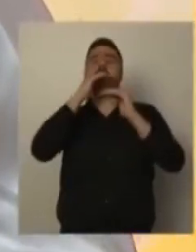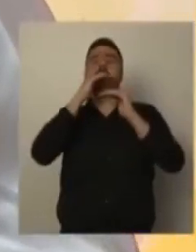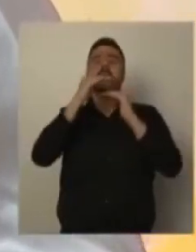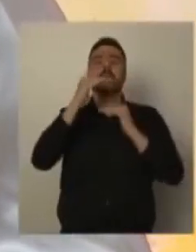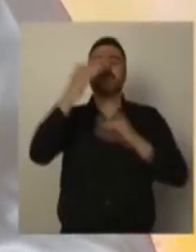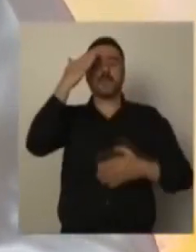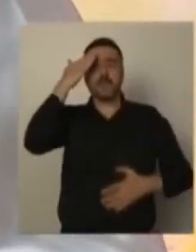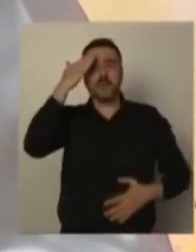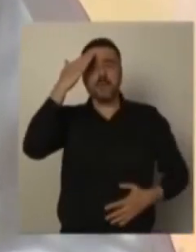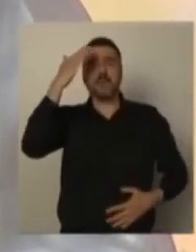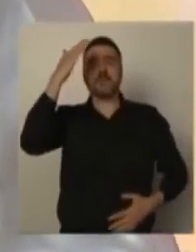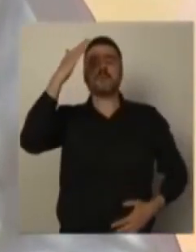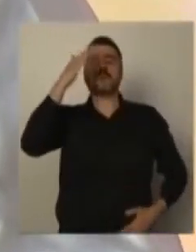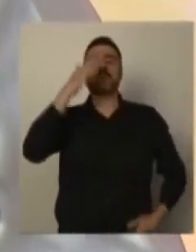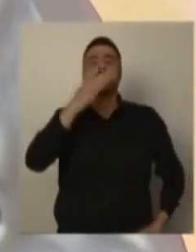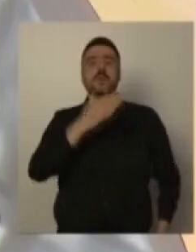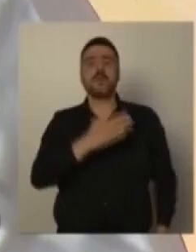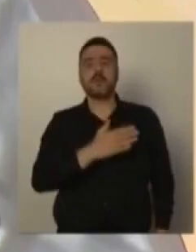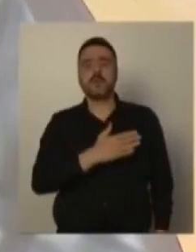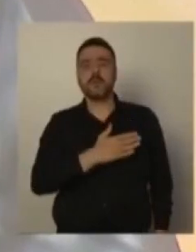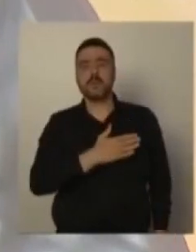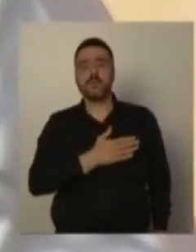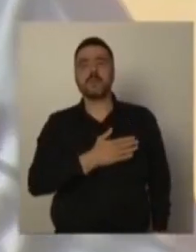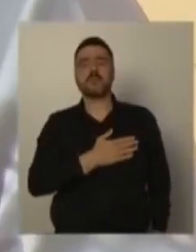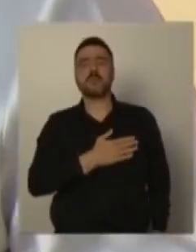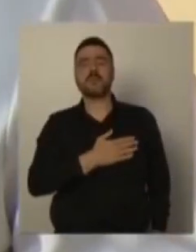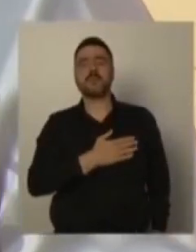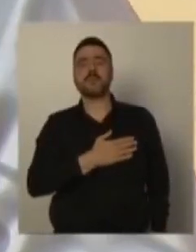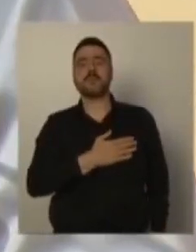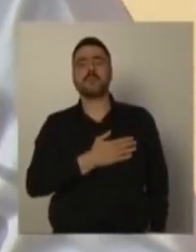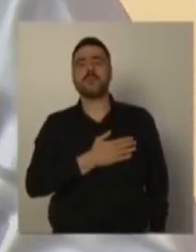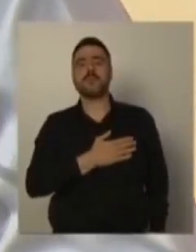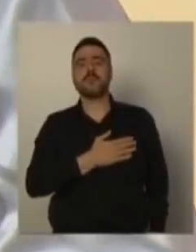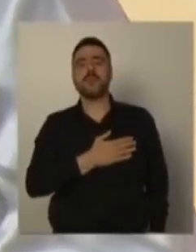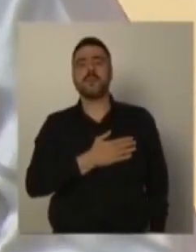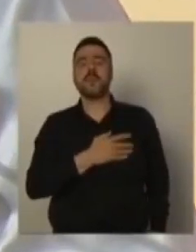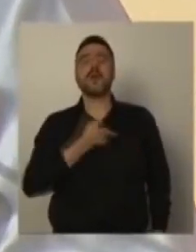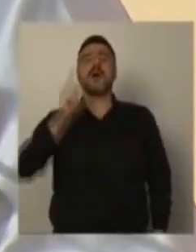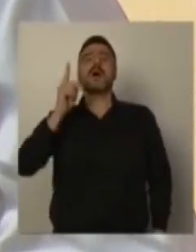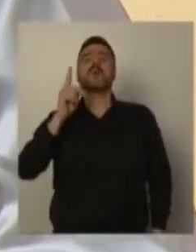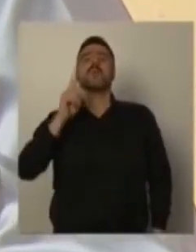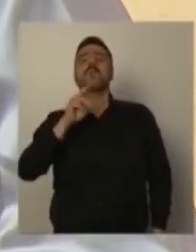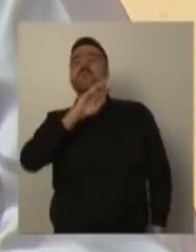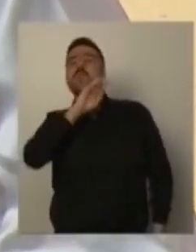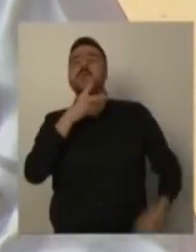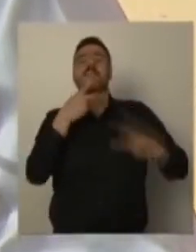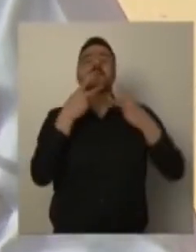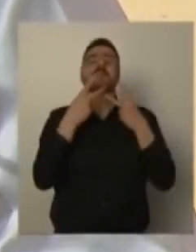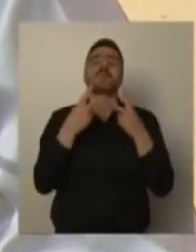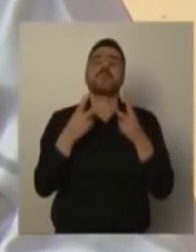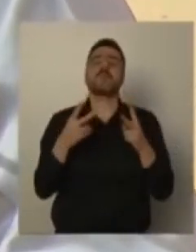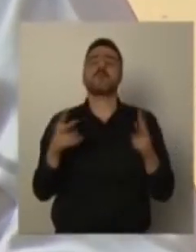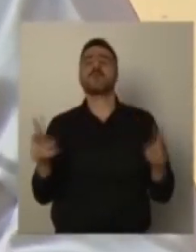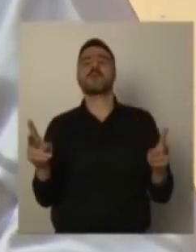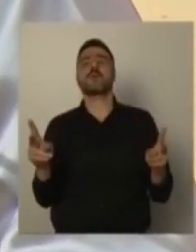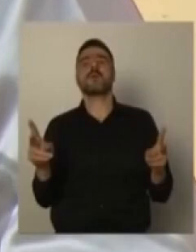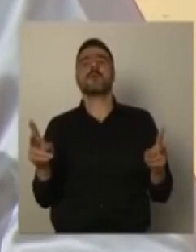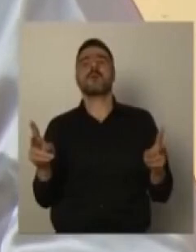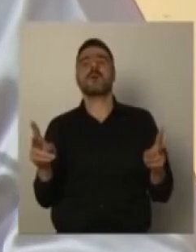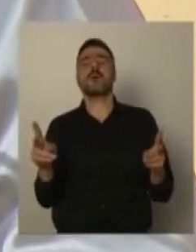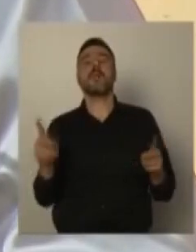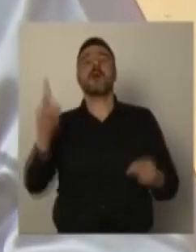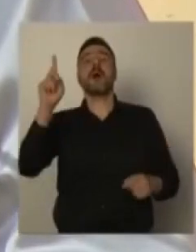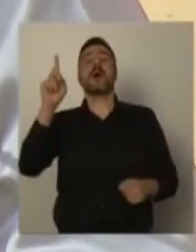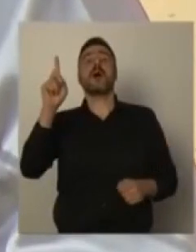ala alihi ve sahbihi ecma'in. Ve'anfu anna ya kerim.